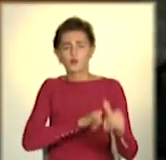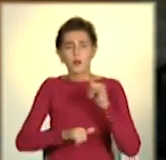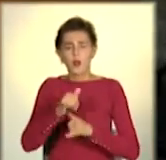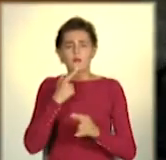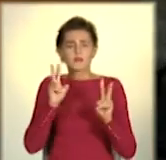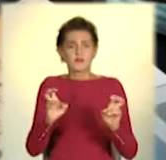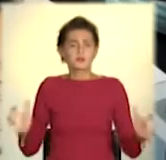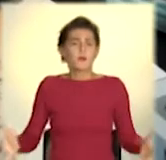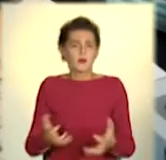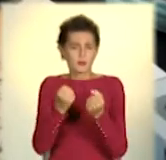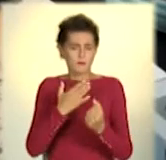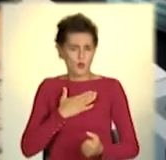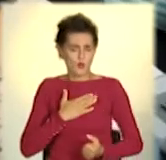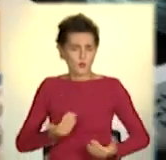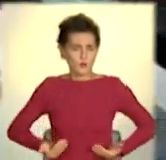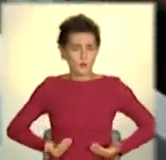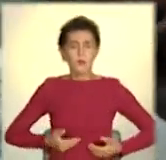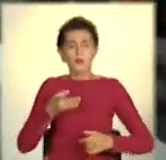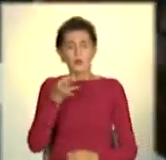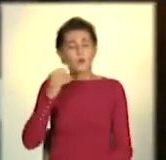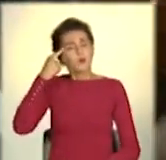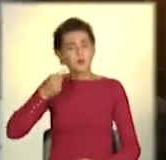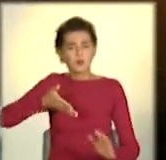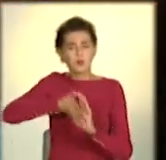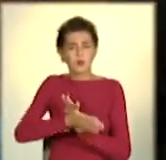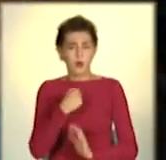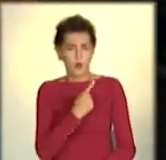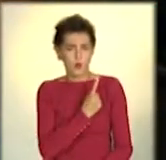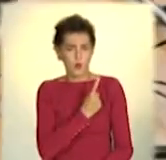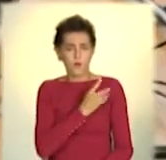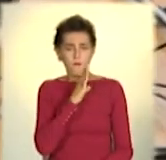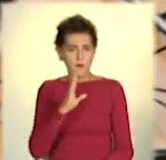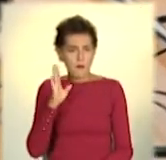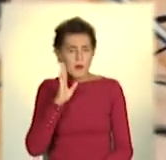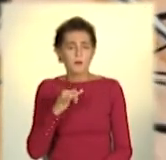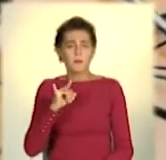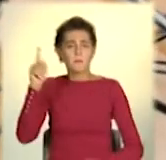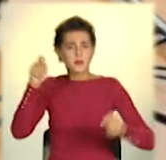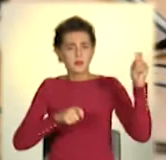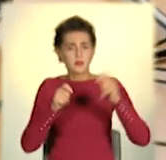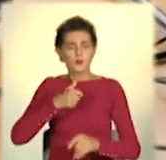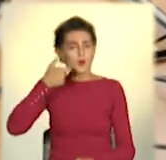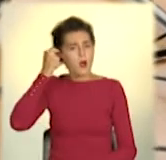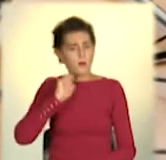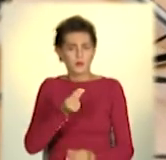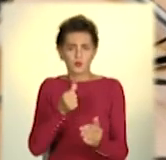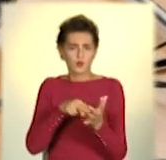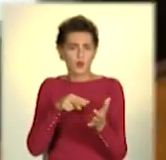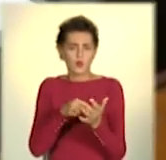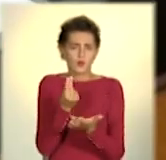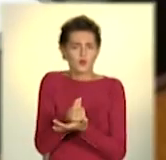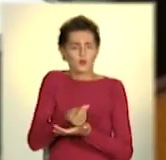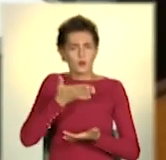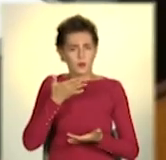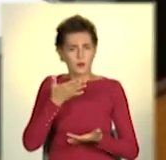за рятувальний круг. А потім зрозуміла, що для одинокої мами та ще й переселенки слухові апарати занадто